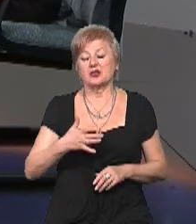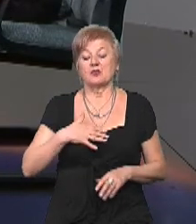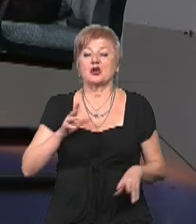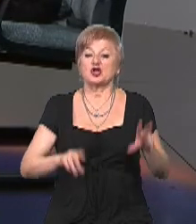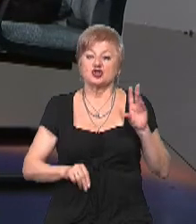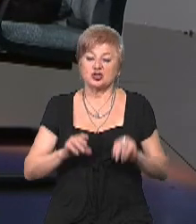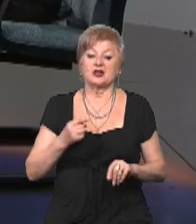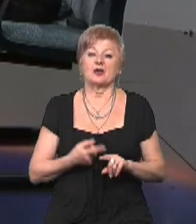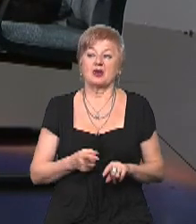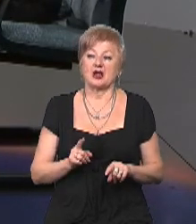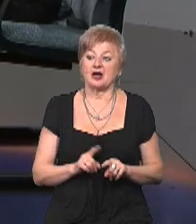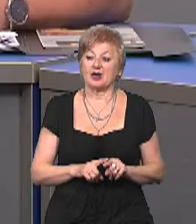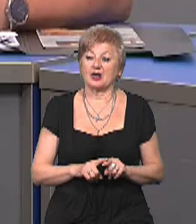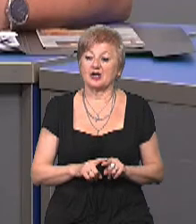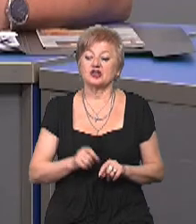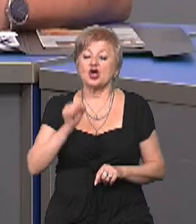считаем, что это